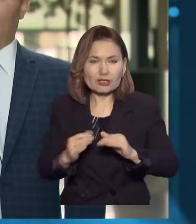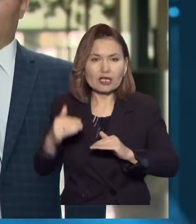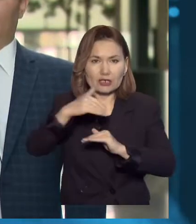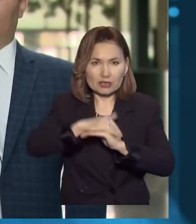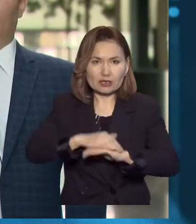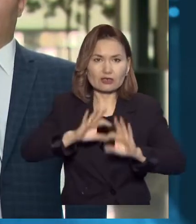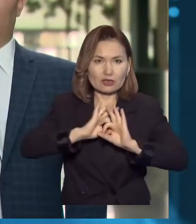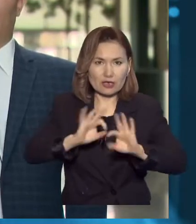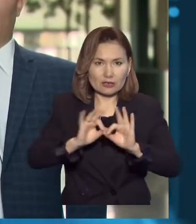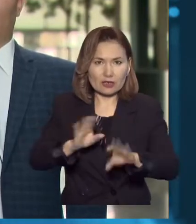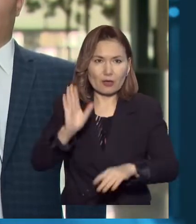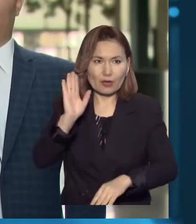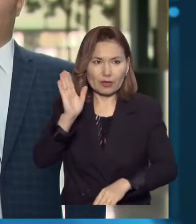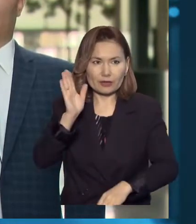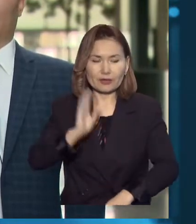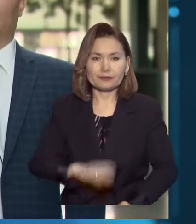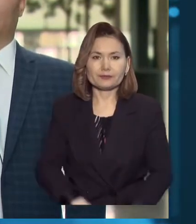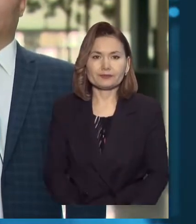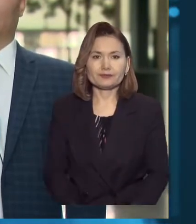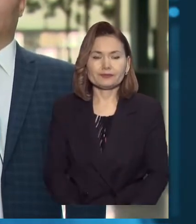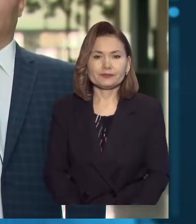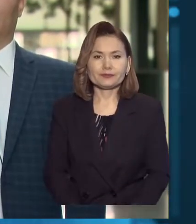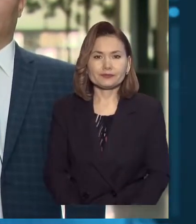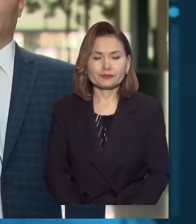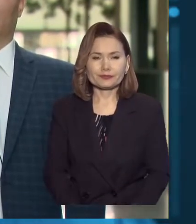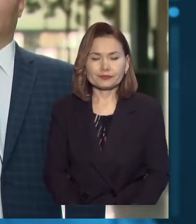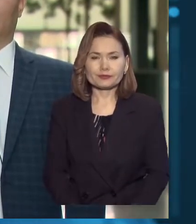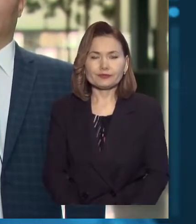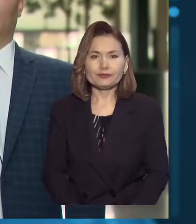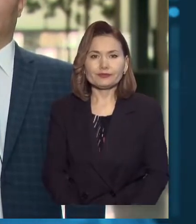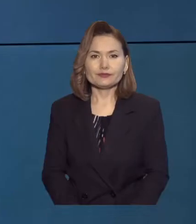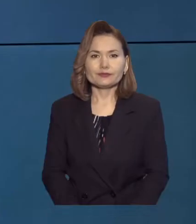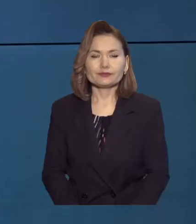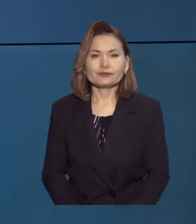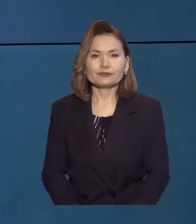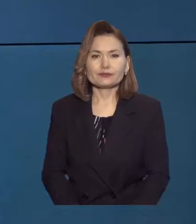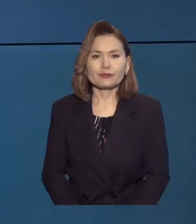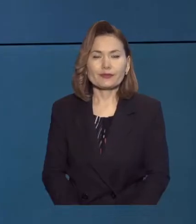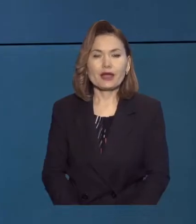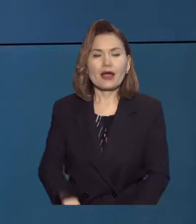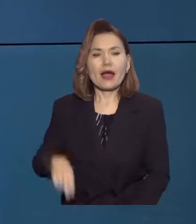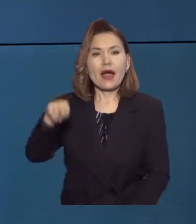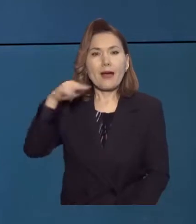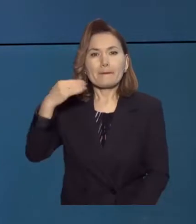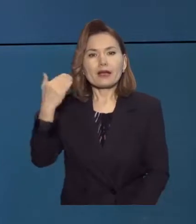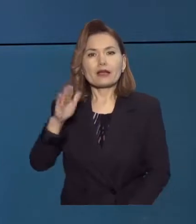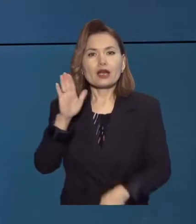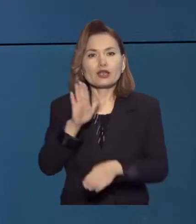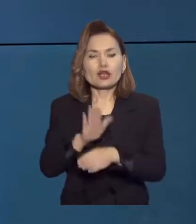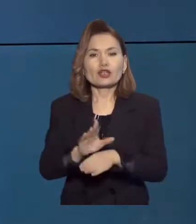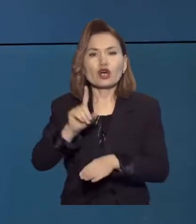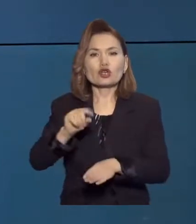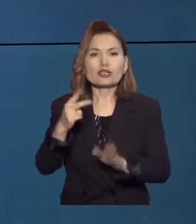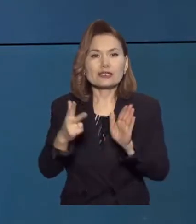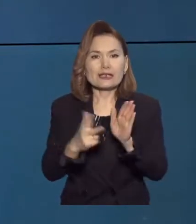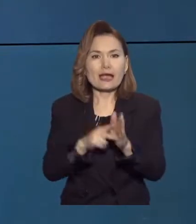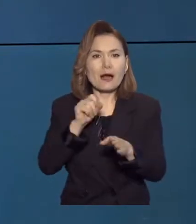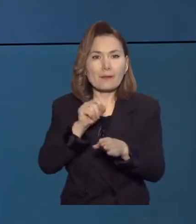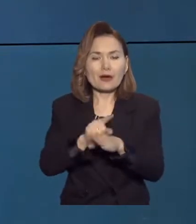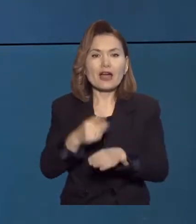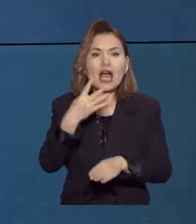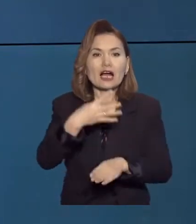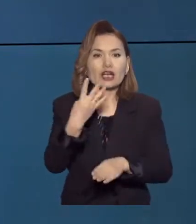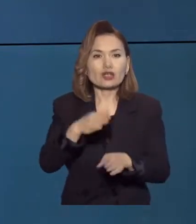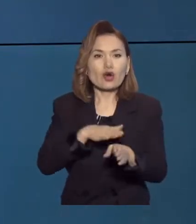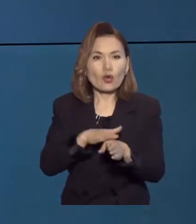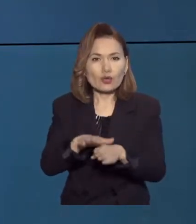көре аласыздар. Алла, сөз кезегі өзіңізде. Рахмет, күтеміз. Президент жүктеген 108 тапсырманың